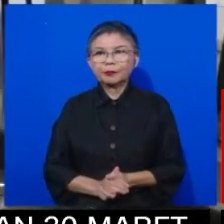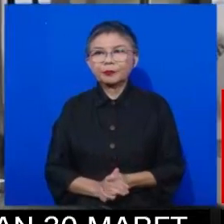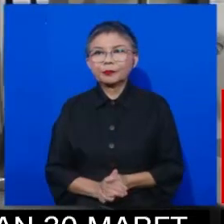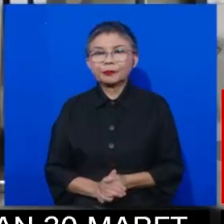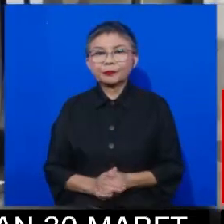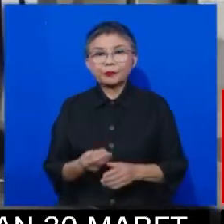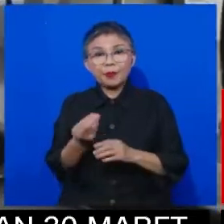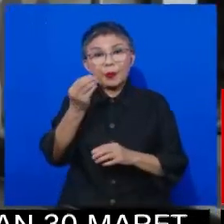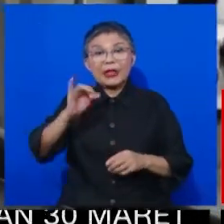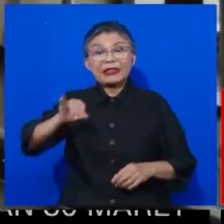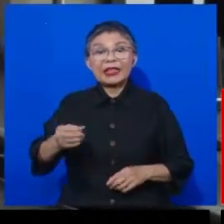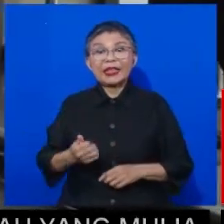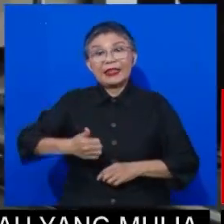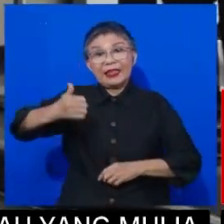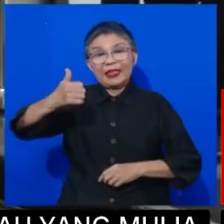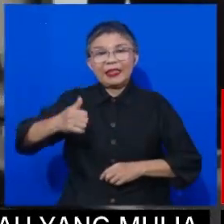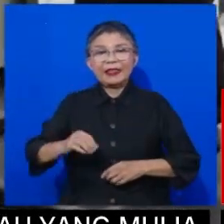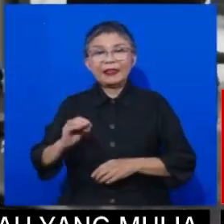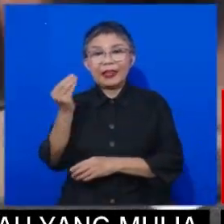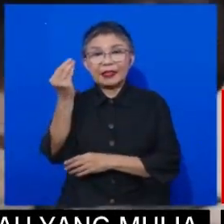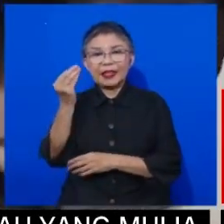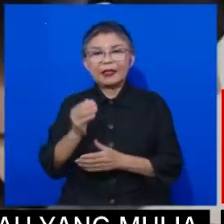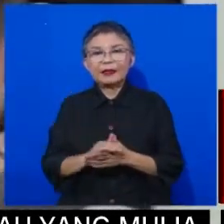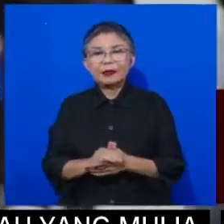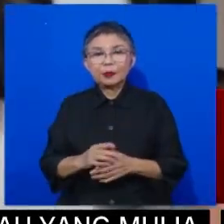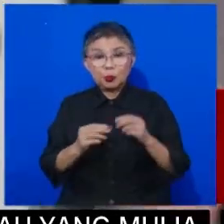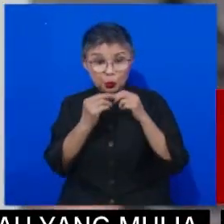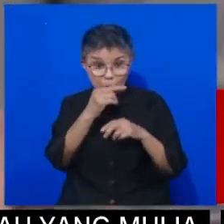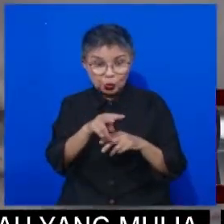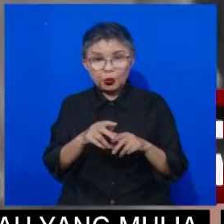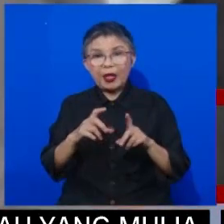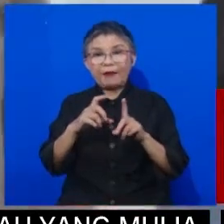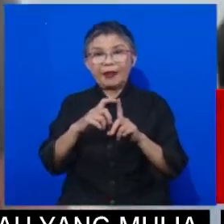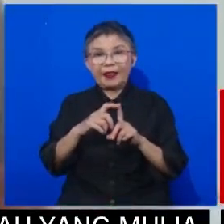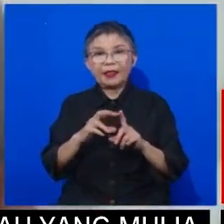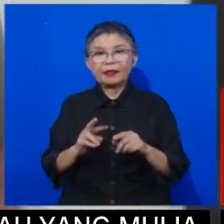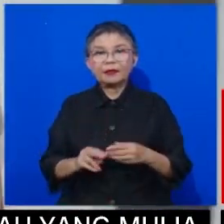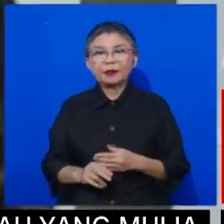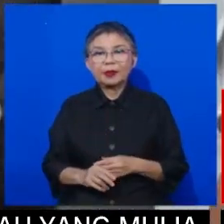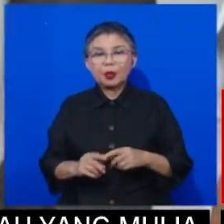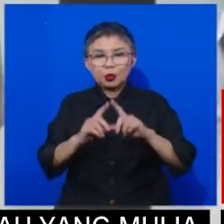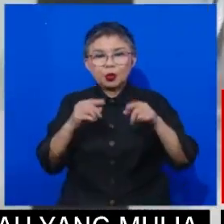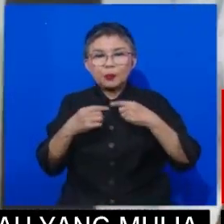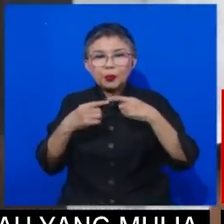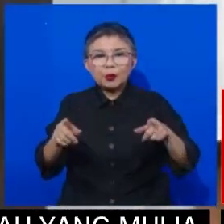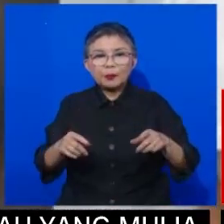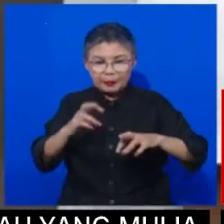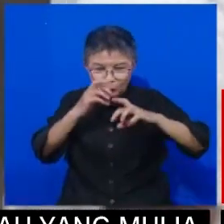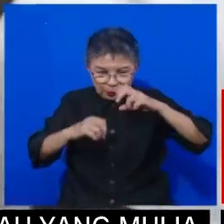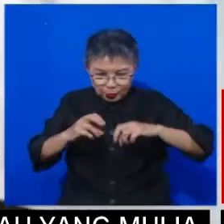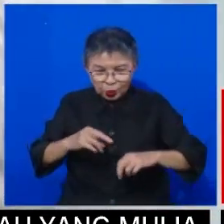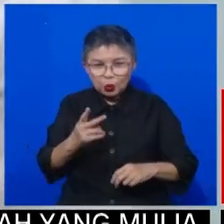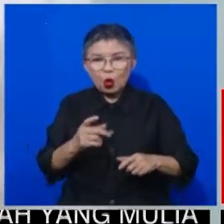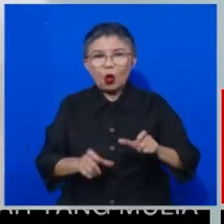Menurut Kepala Kejaksaan Tinggi DKI Jakarta Reda Mantovani, usai menjenguk David pada Kamis malam, surat pemberitahuan dimulainya penyidikan dua